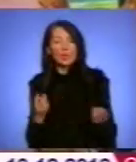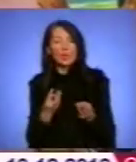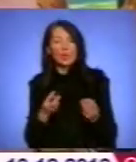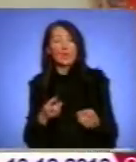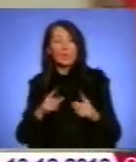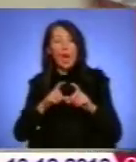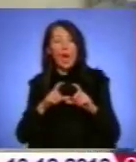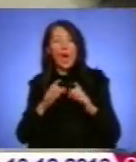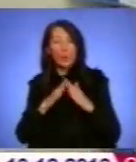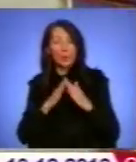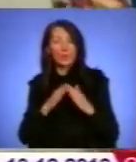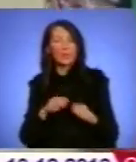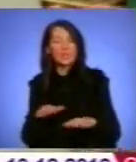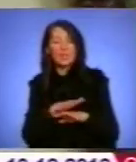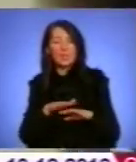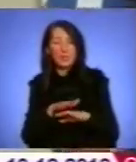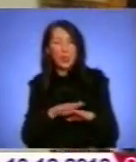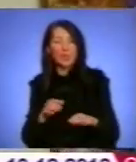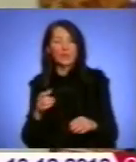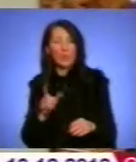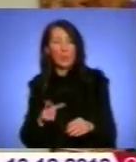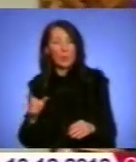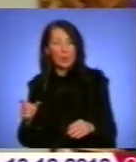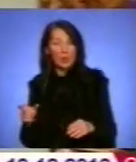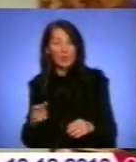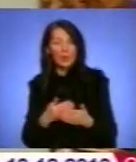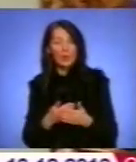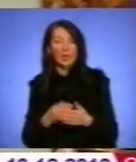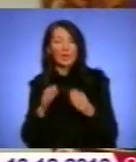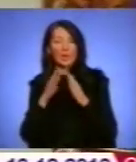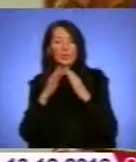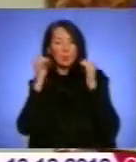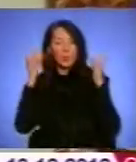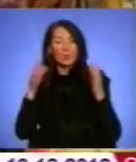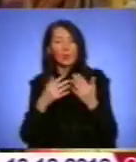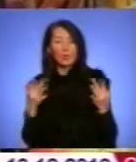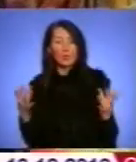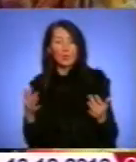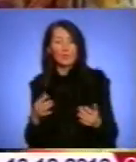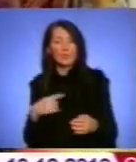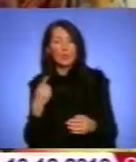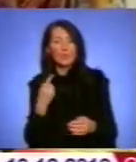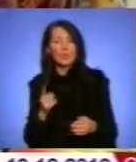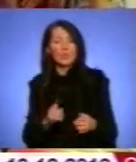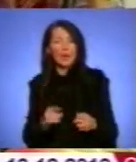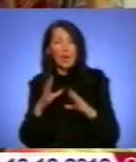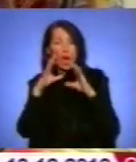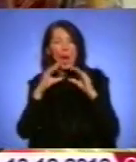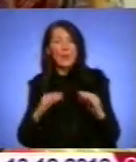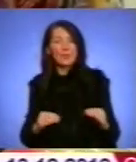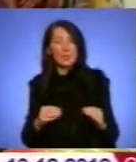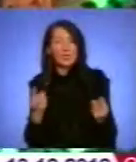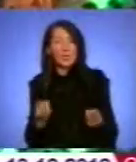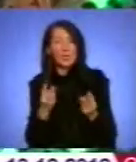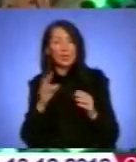людей, у тому числі культові споруди. Так, з початку року в області рятувальникам довелося гасити пожежі у храмах